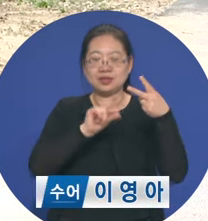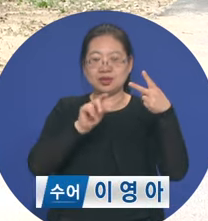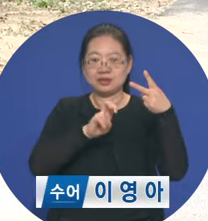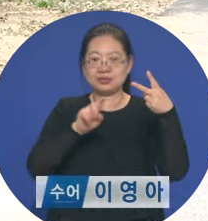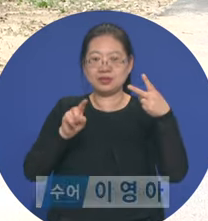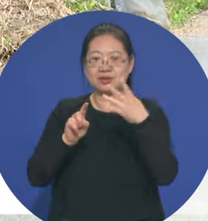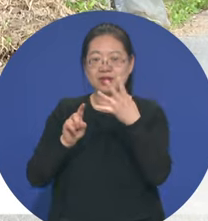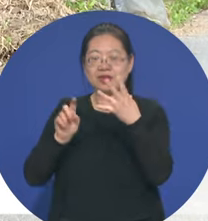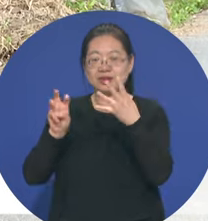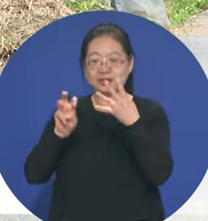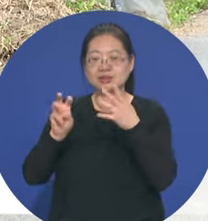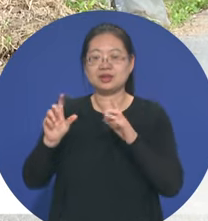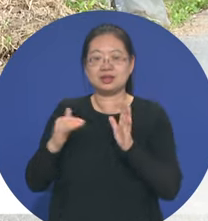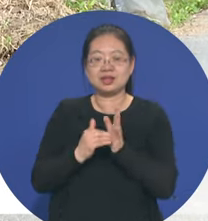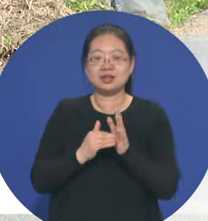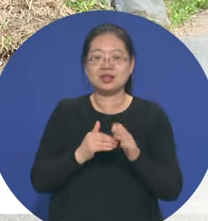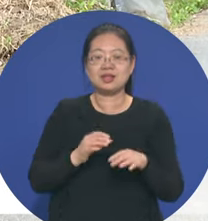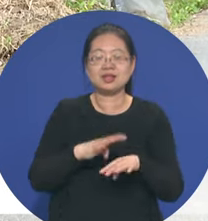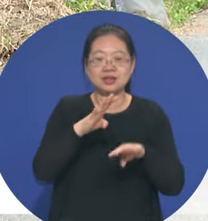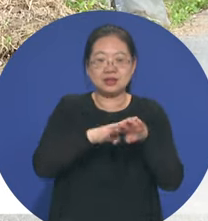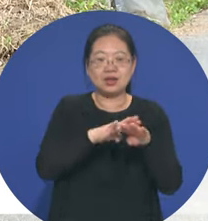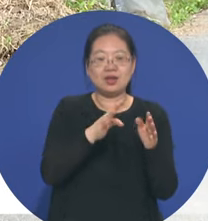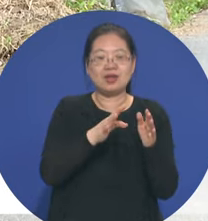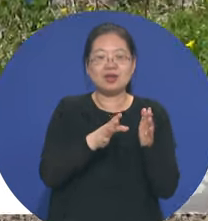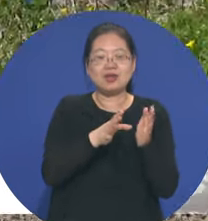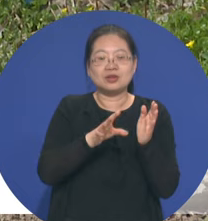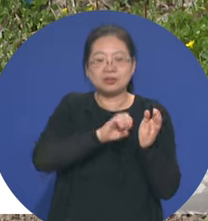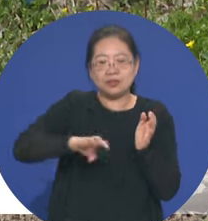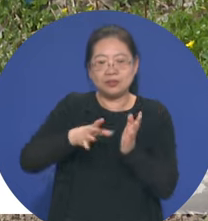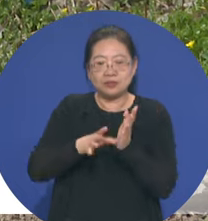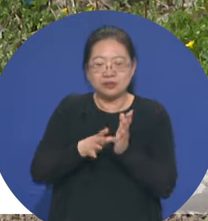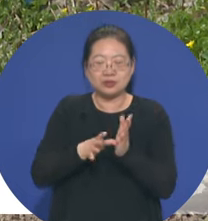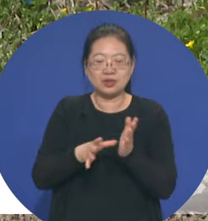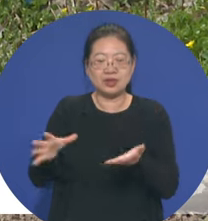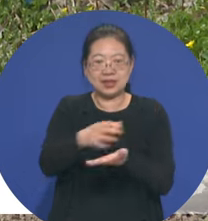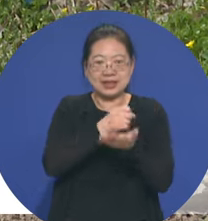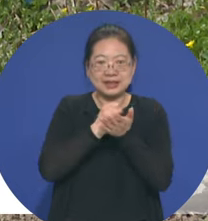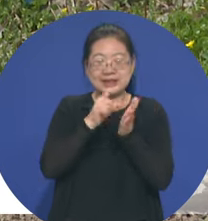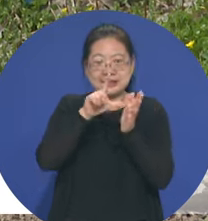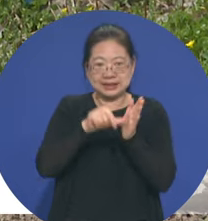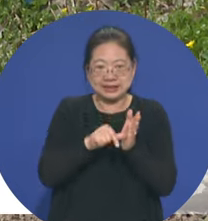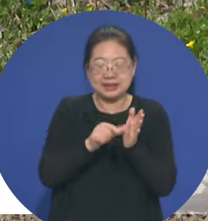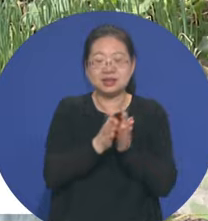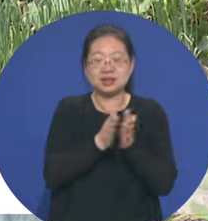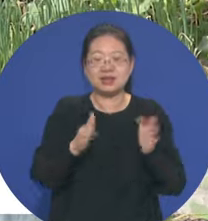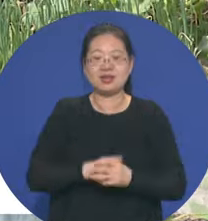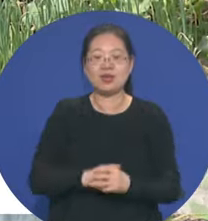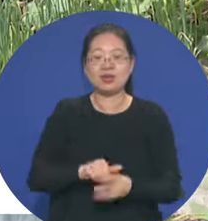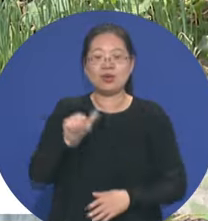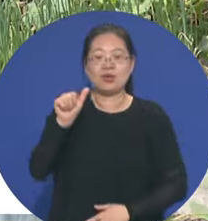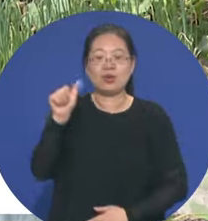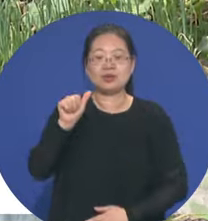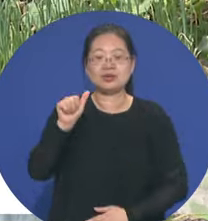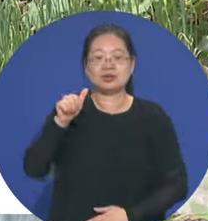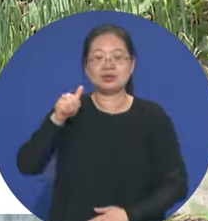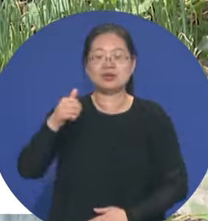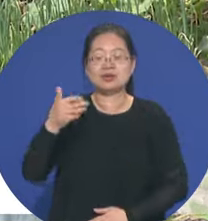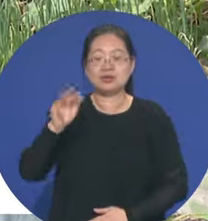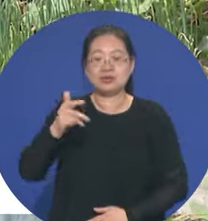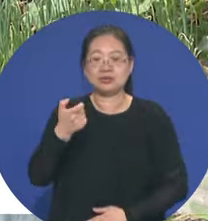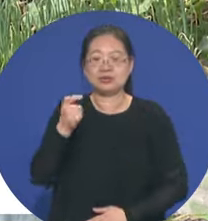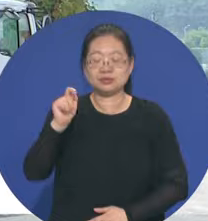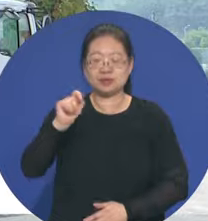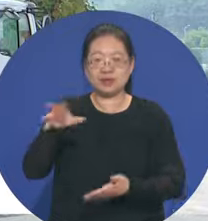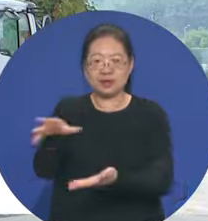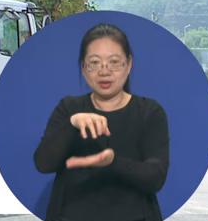경도는 지난 2월 20일부터 4월 30일까지 영농 폐기물 집중 수거 기간을 운영해 영농 폐기물 5,860톤을